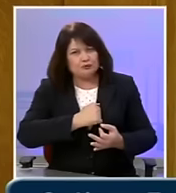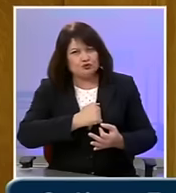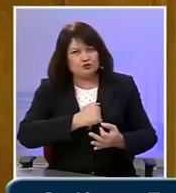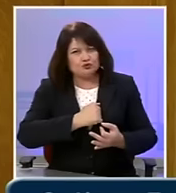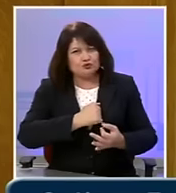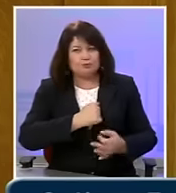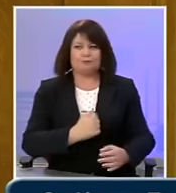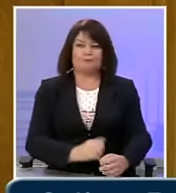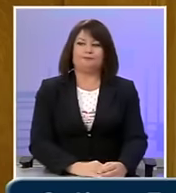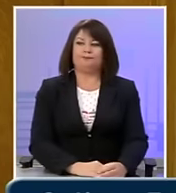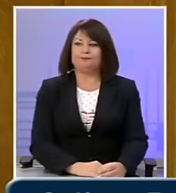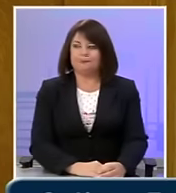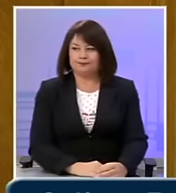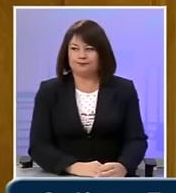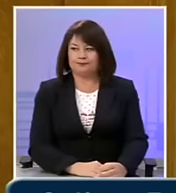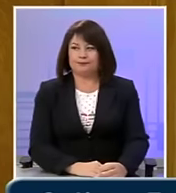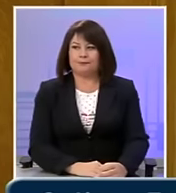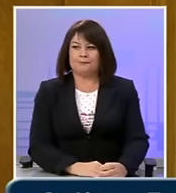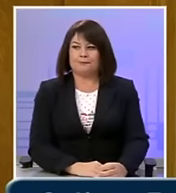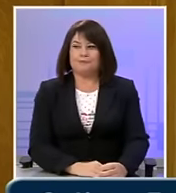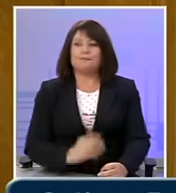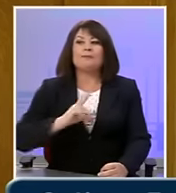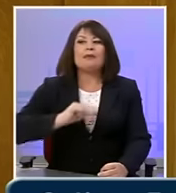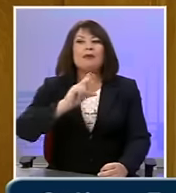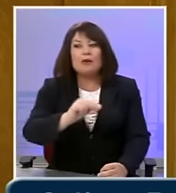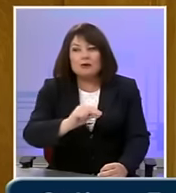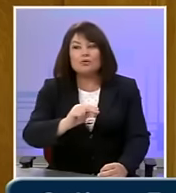Και εκείνοι αναρωτιόταν τι έπρεπε να κάνουν.